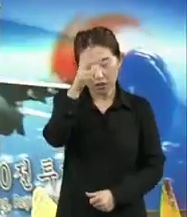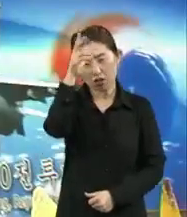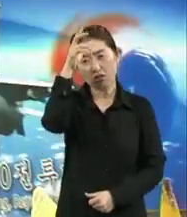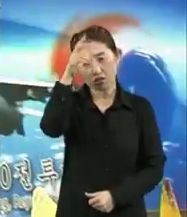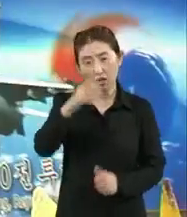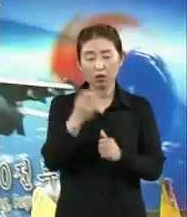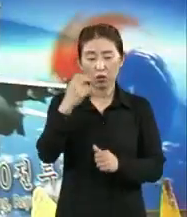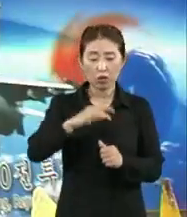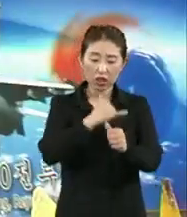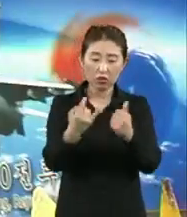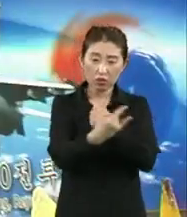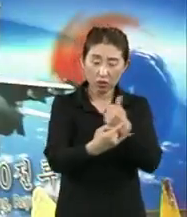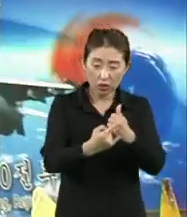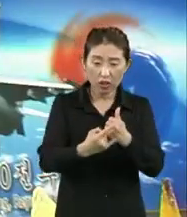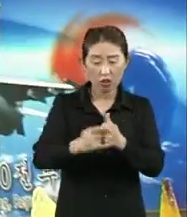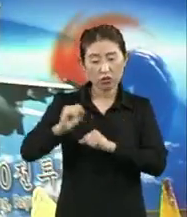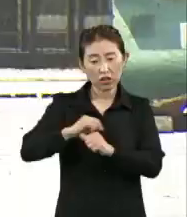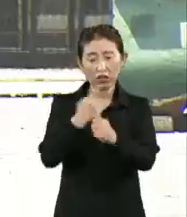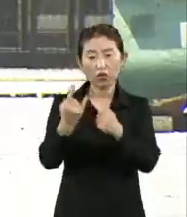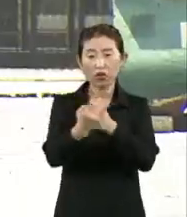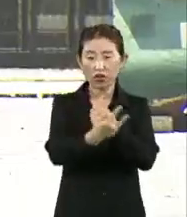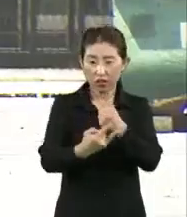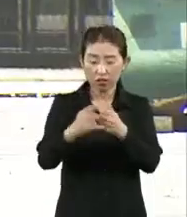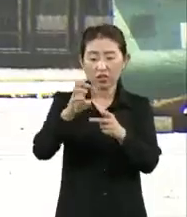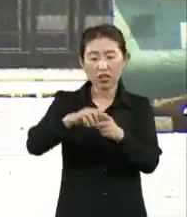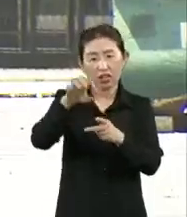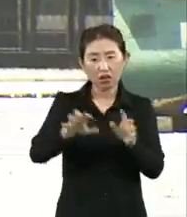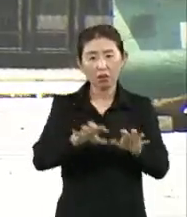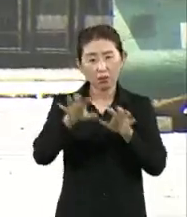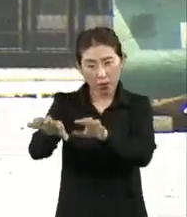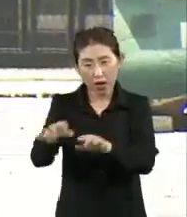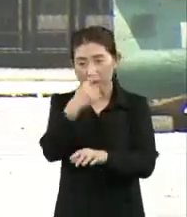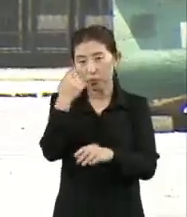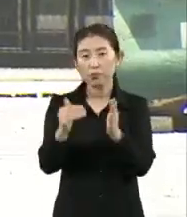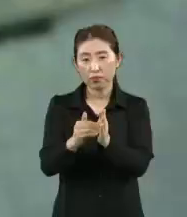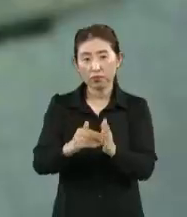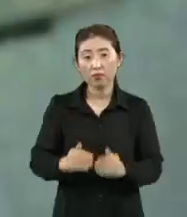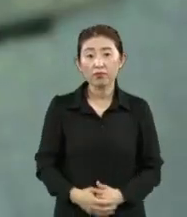경찰, 국가인권위, 군인권센터가 함께 참여했습니다.